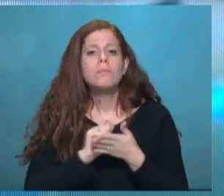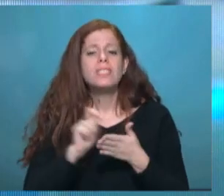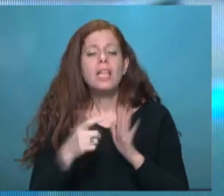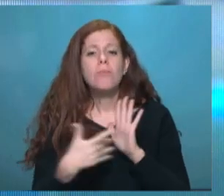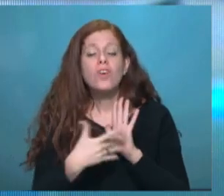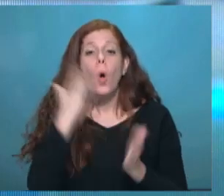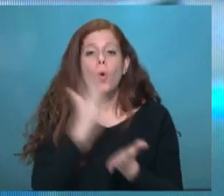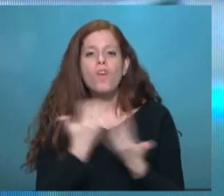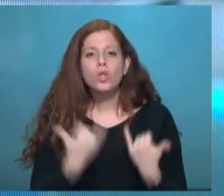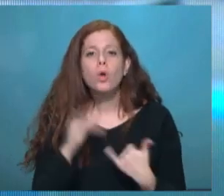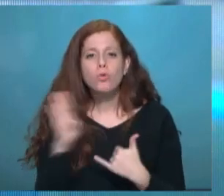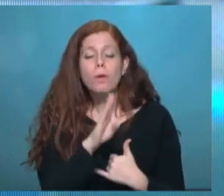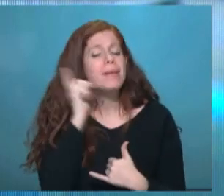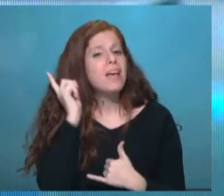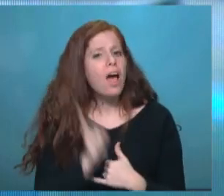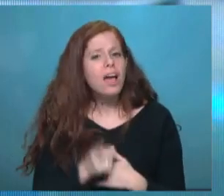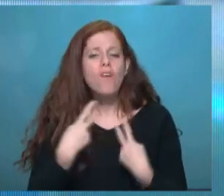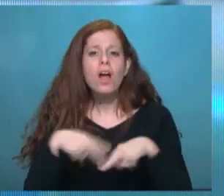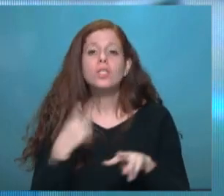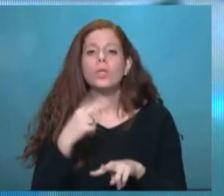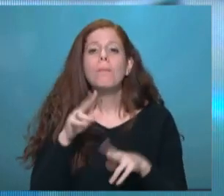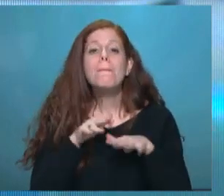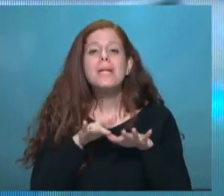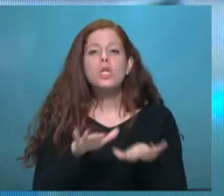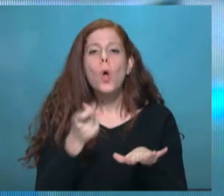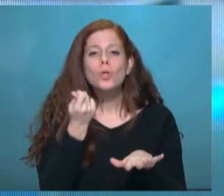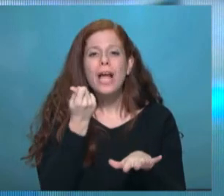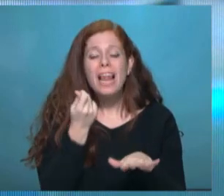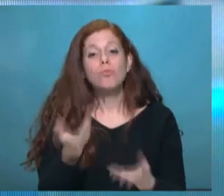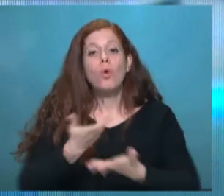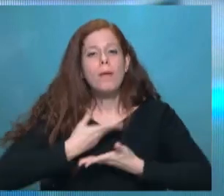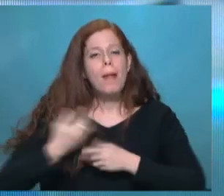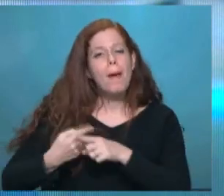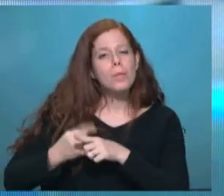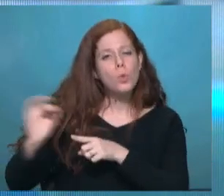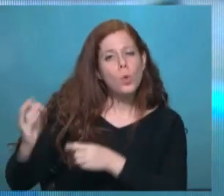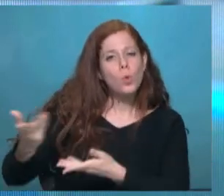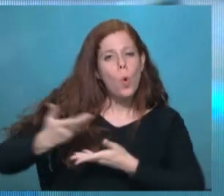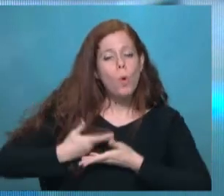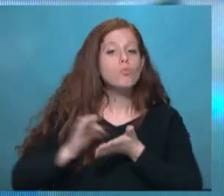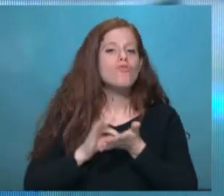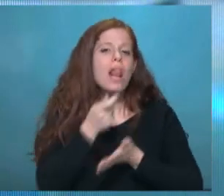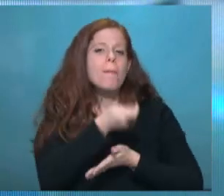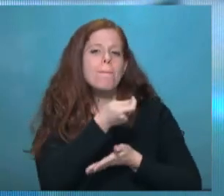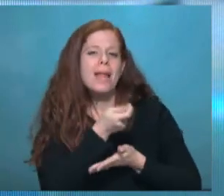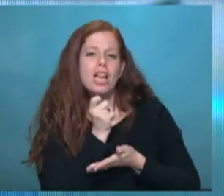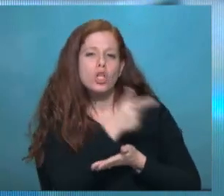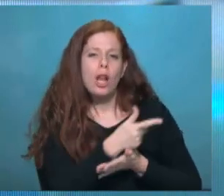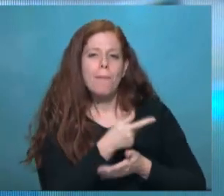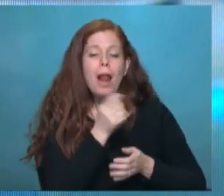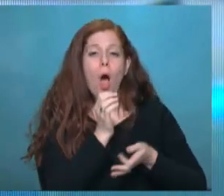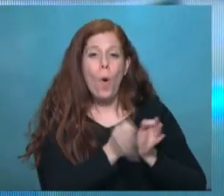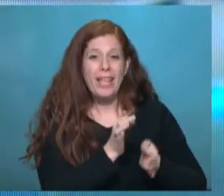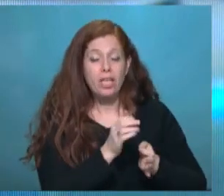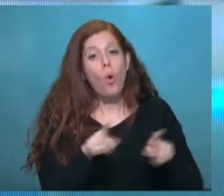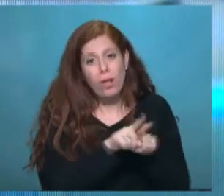היום שנתניהו יצטרך להחזיר יותר ממיליון שקלים שקיבל מבן דודו בעבור מימון עורכי דינו. אותם עורכי דין, שאגב עובדים